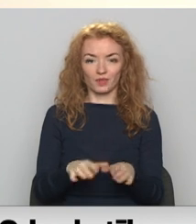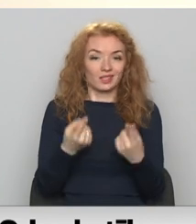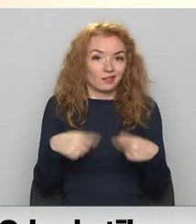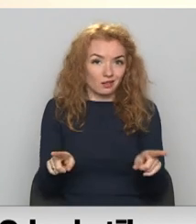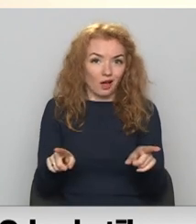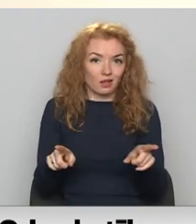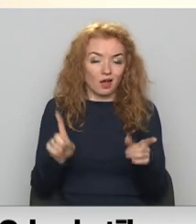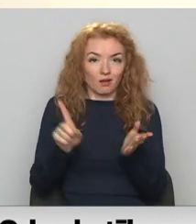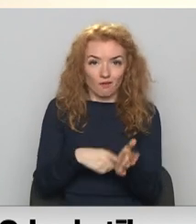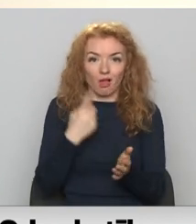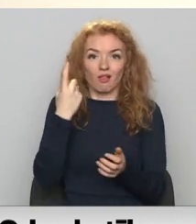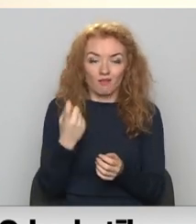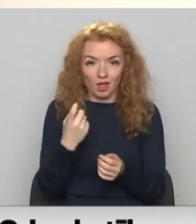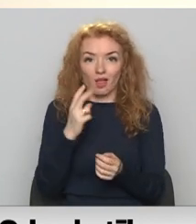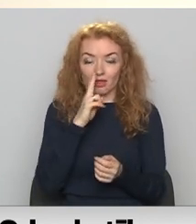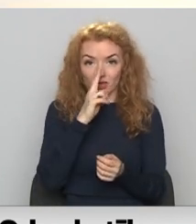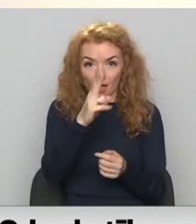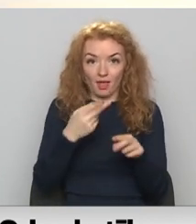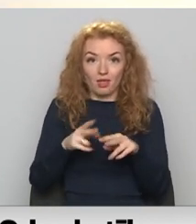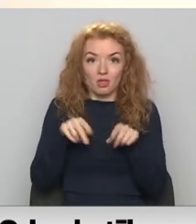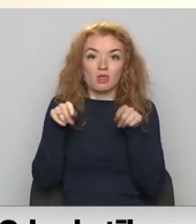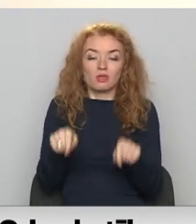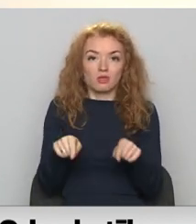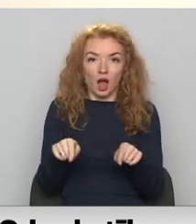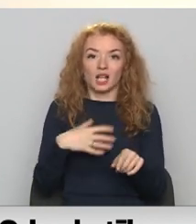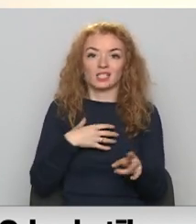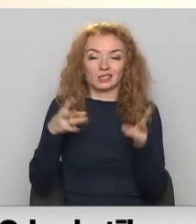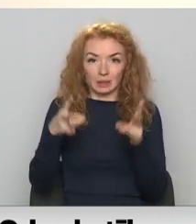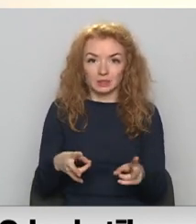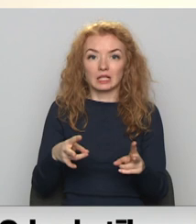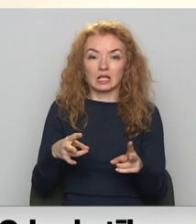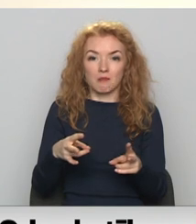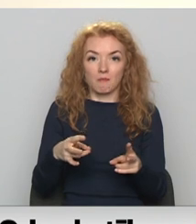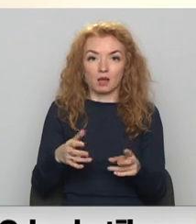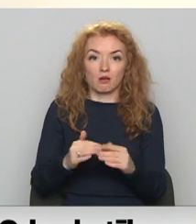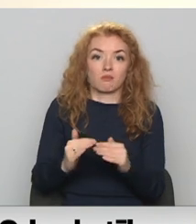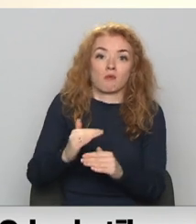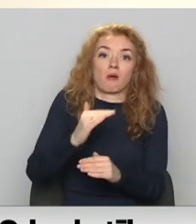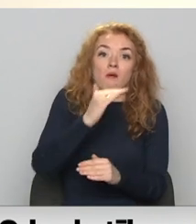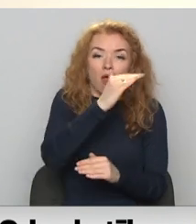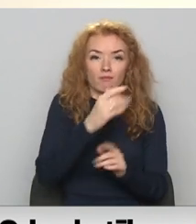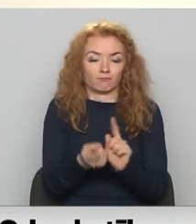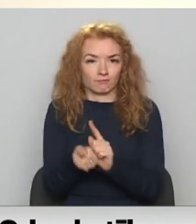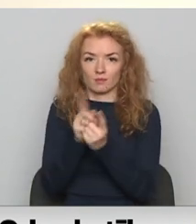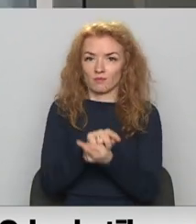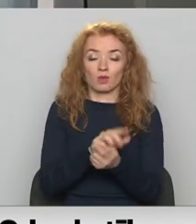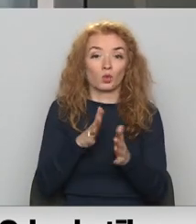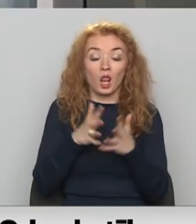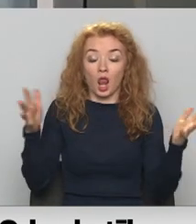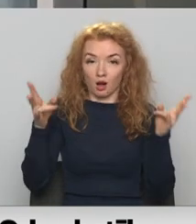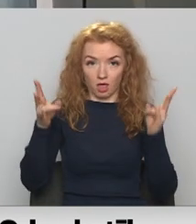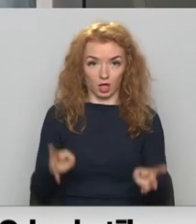Savādāk vēl vienas nedēļas šāds stāvs saslimstības kāpums novedīs pie pilnas